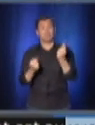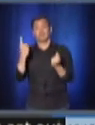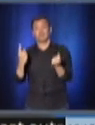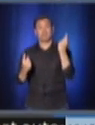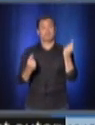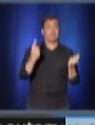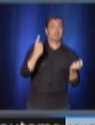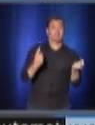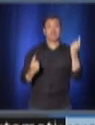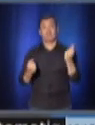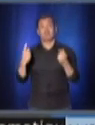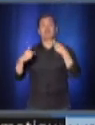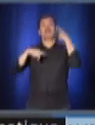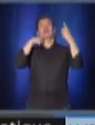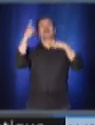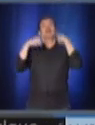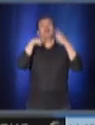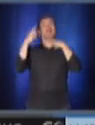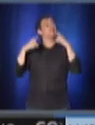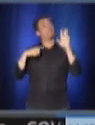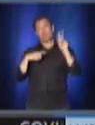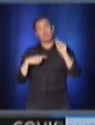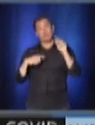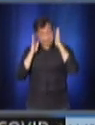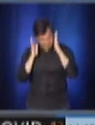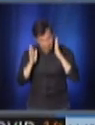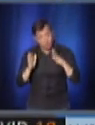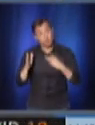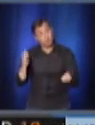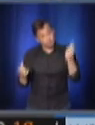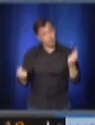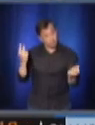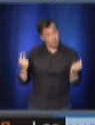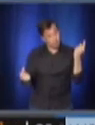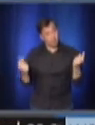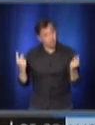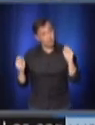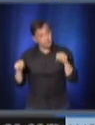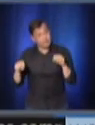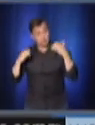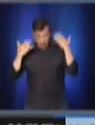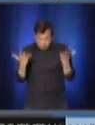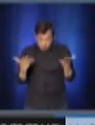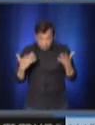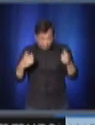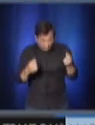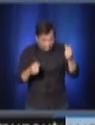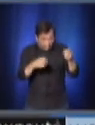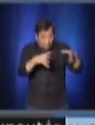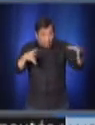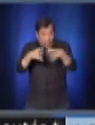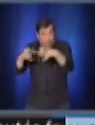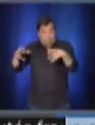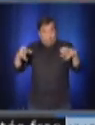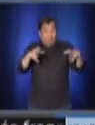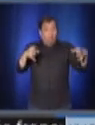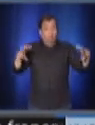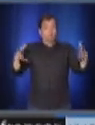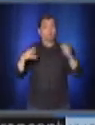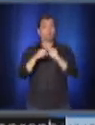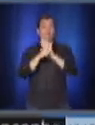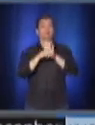virus circule. Et si on commence avec tout ce qui s'en vient, même les week-ends, à avoir 30, 40, 50, 60 cas, bien,